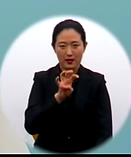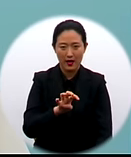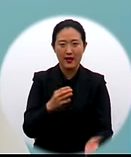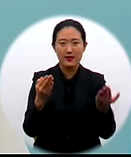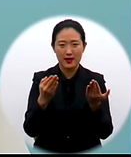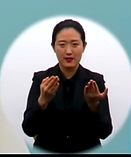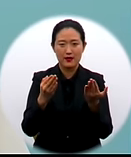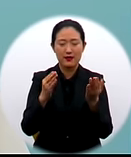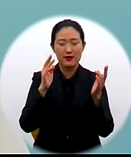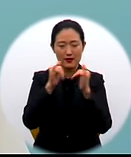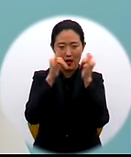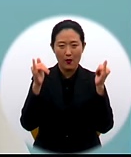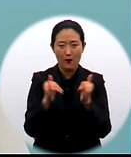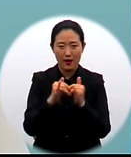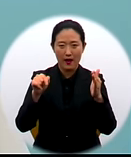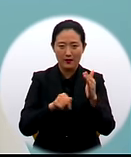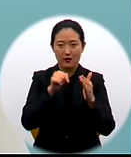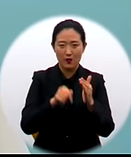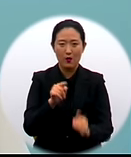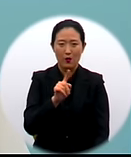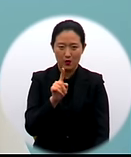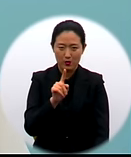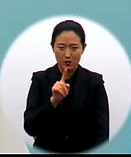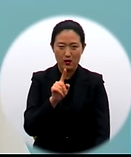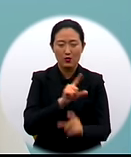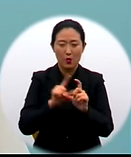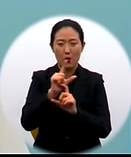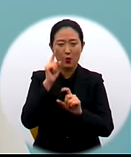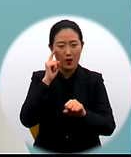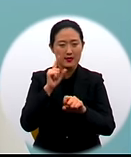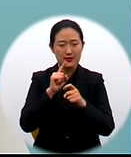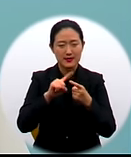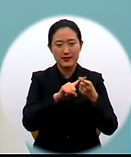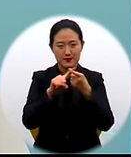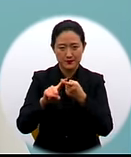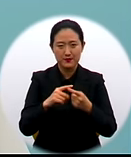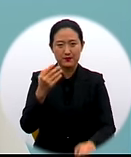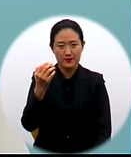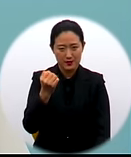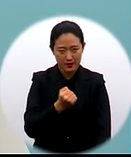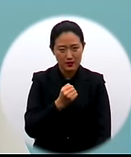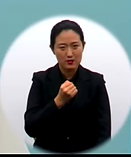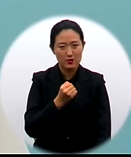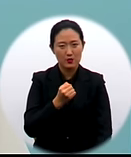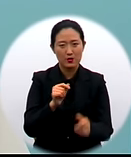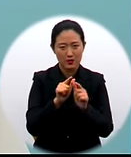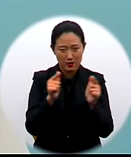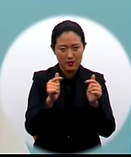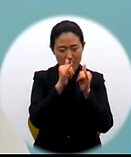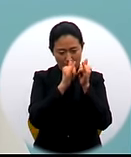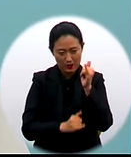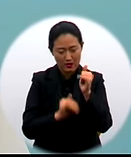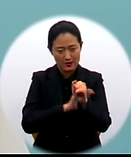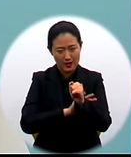내 아이가 일하게 되는 사회는 어떤 사회일까? 같은 부분들이 조금 더 관심을 두고 트렌드를